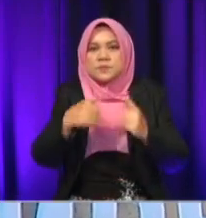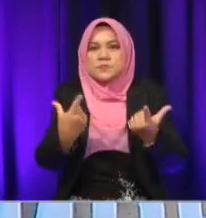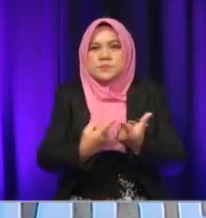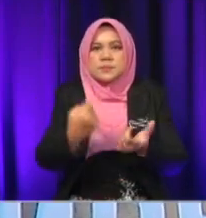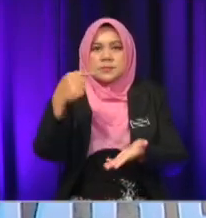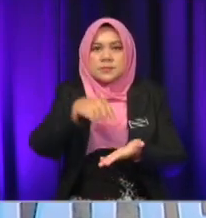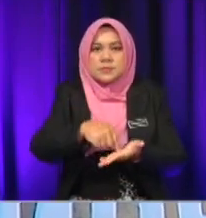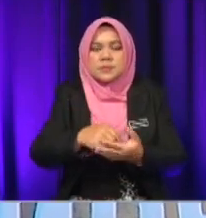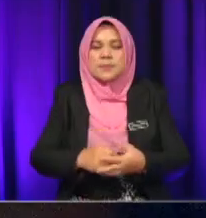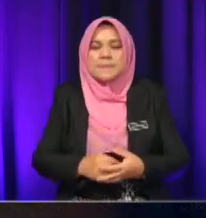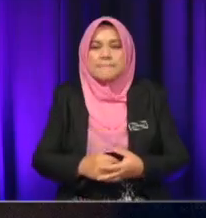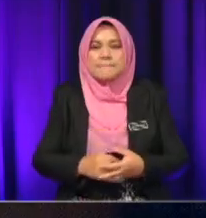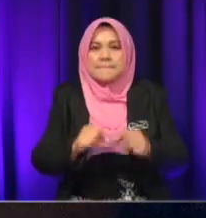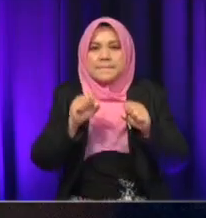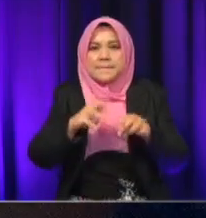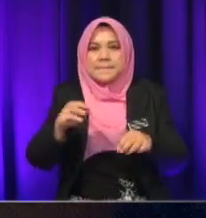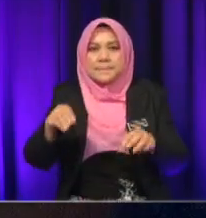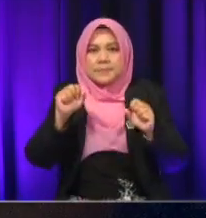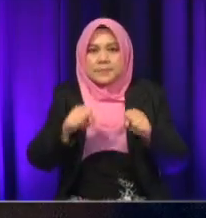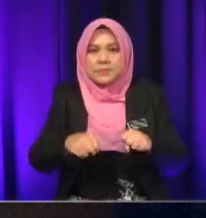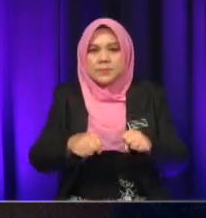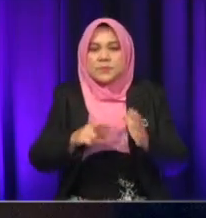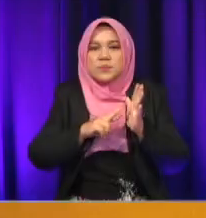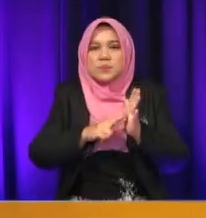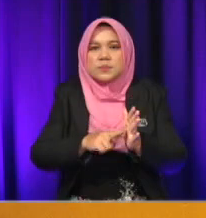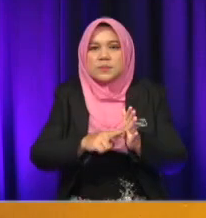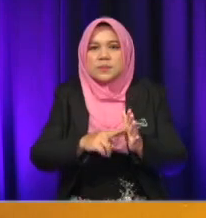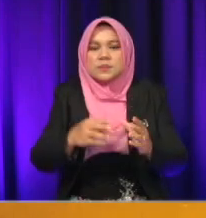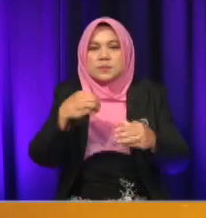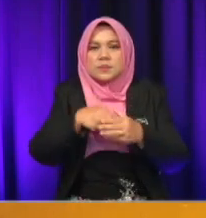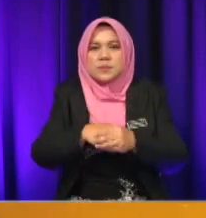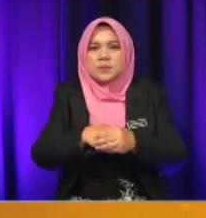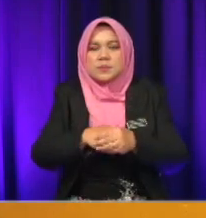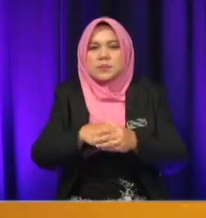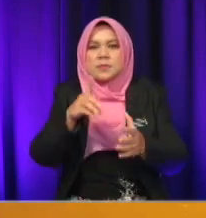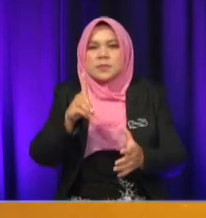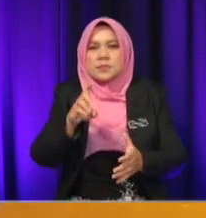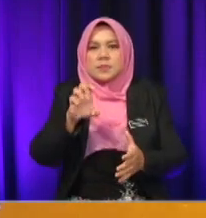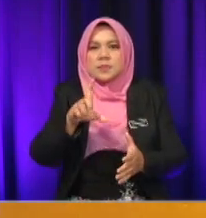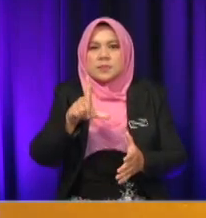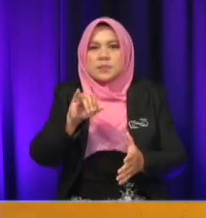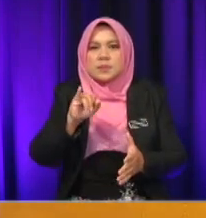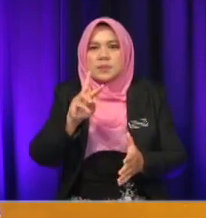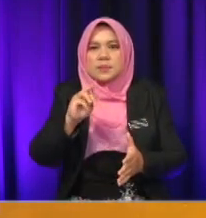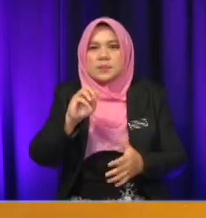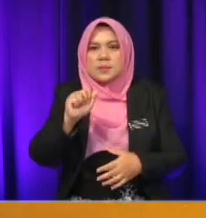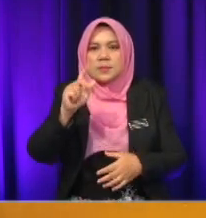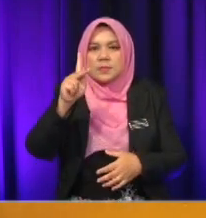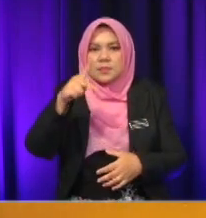mereka boleh rujuk cikgu? Okey, murid-murid di luar sana boleh merujuk di dalam pelantar D5